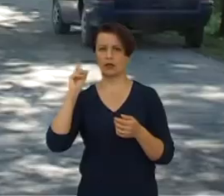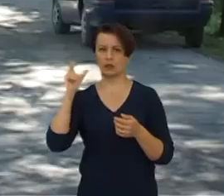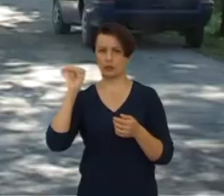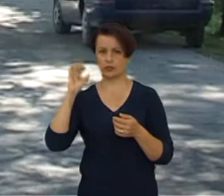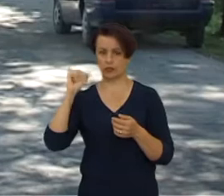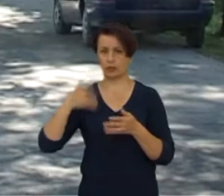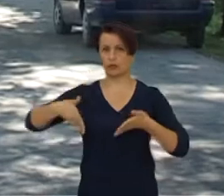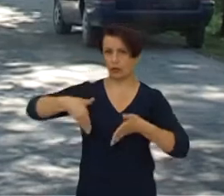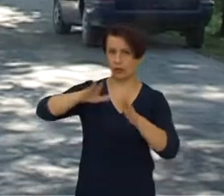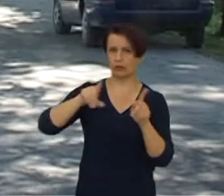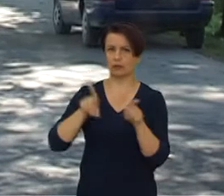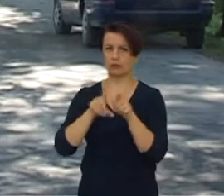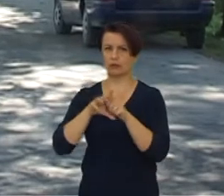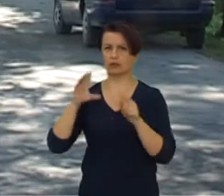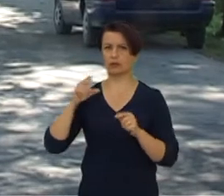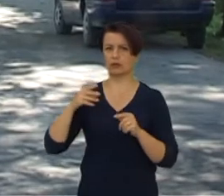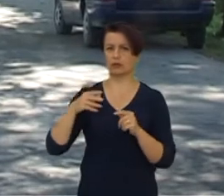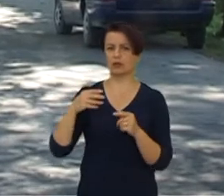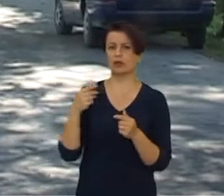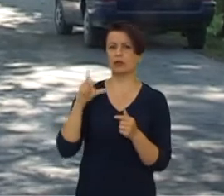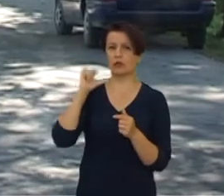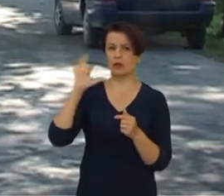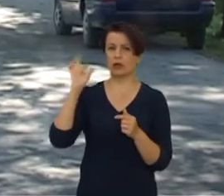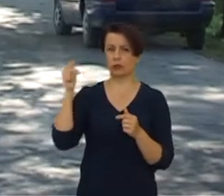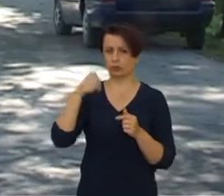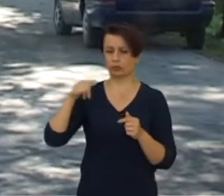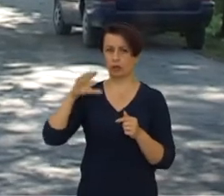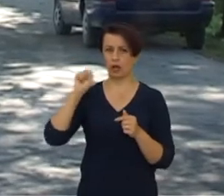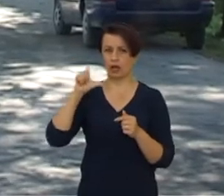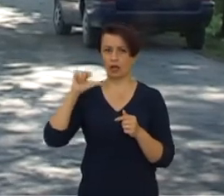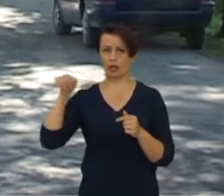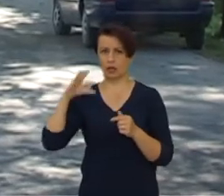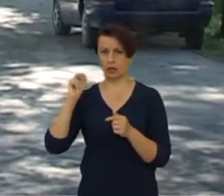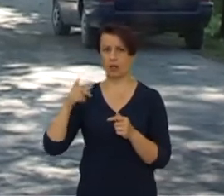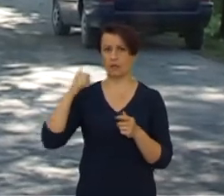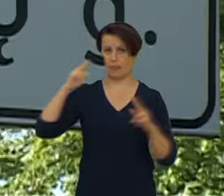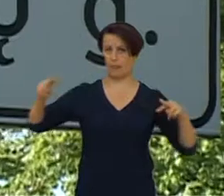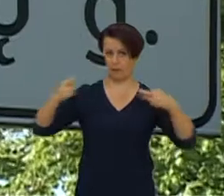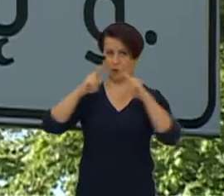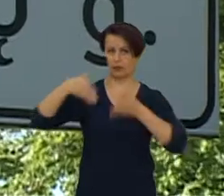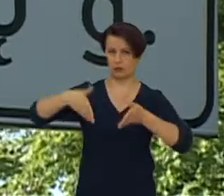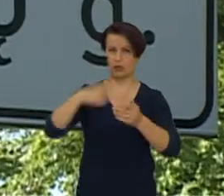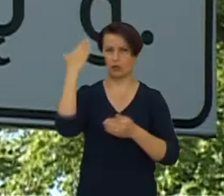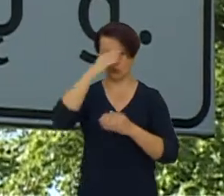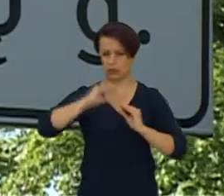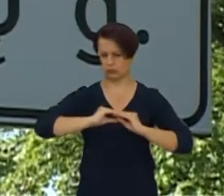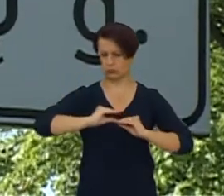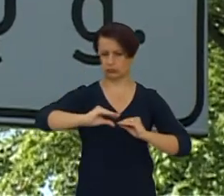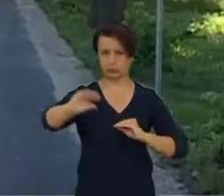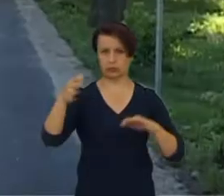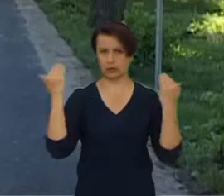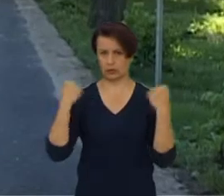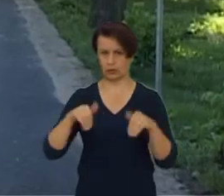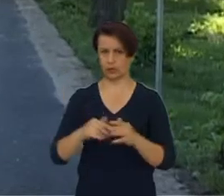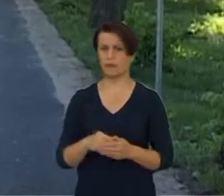gatvė, Sirutiškyje jau užlopita Žvejų gatvė, o Liepų alėjoje vedančioje į buvusį dvarą patiestas nemažas gabalas